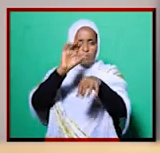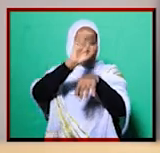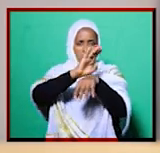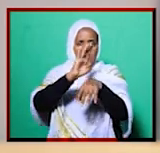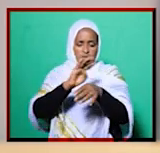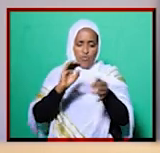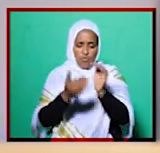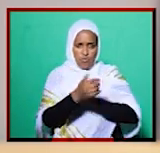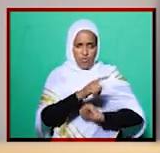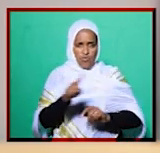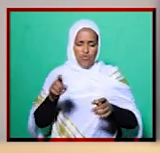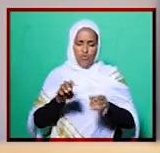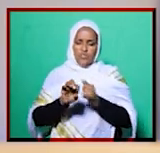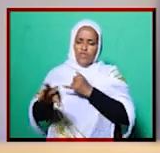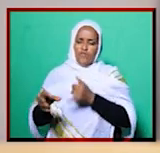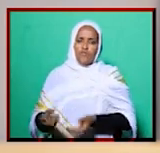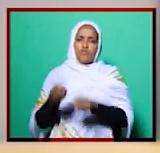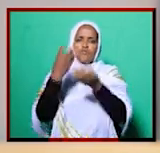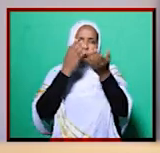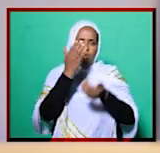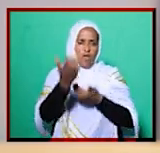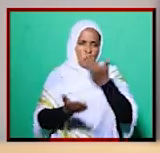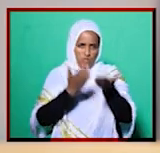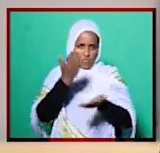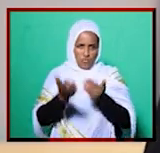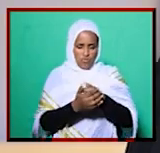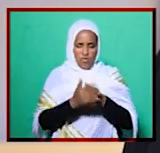ላይ ለነዚህ ሁሉ